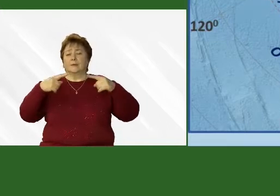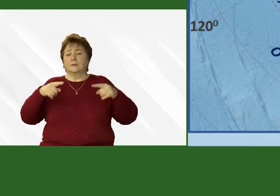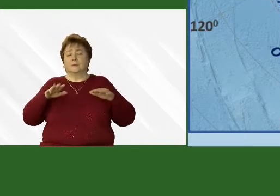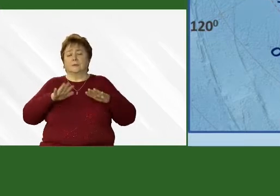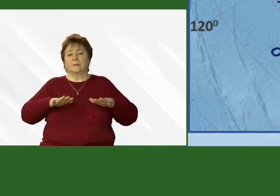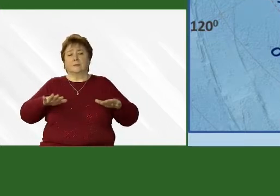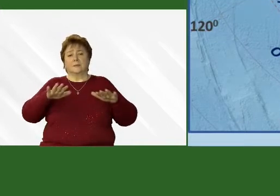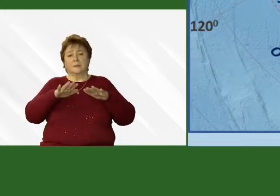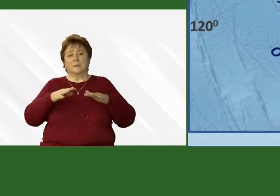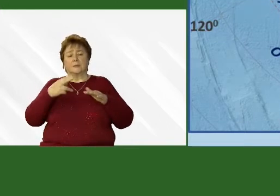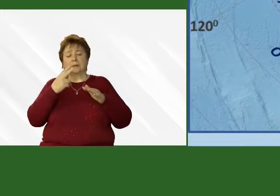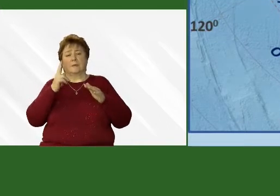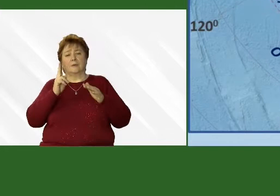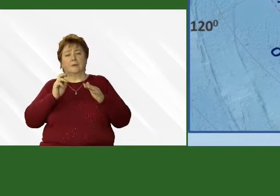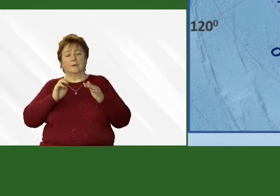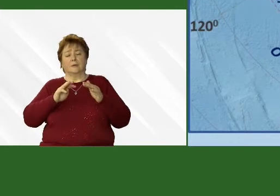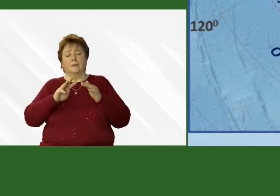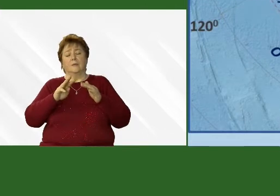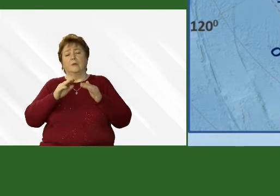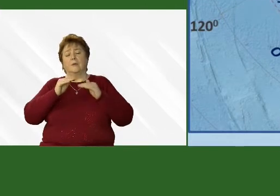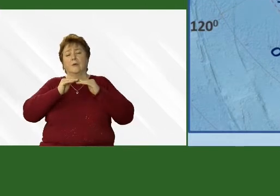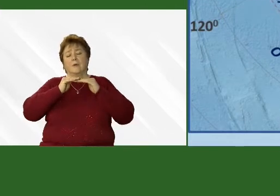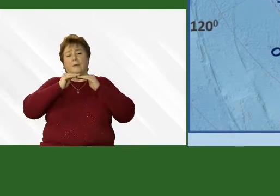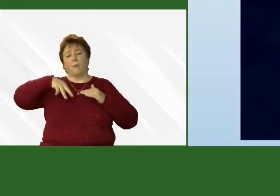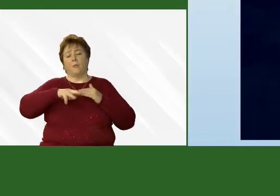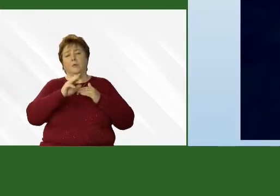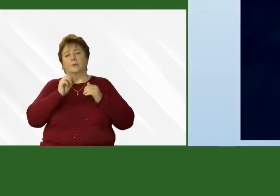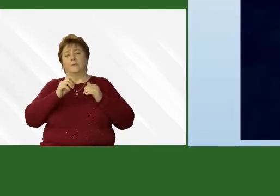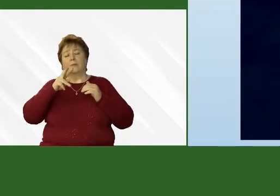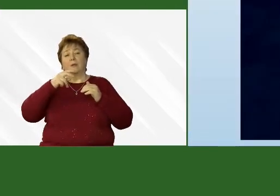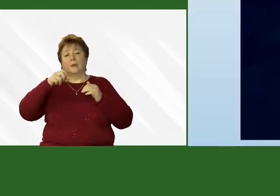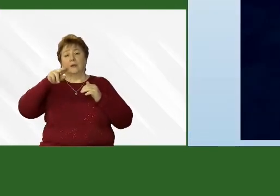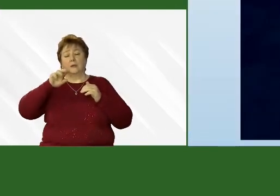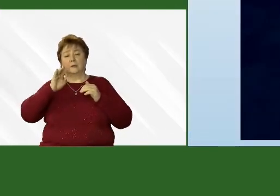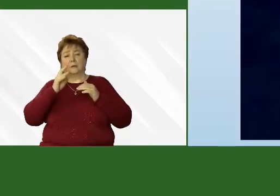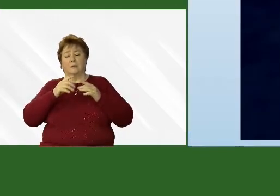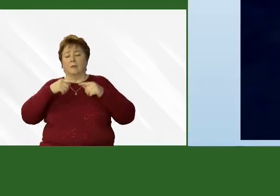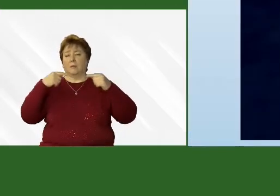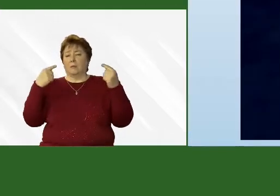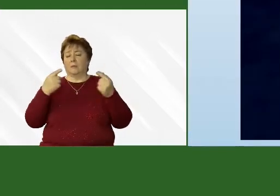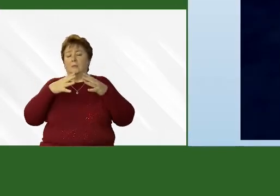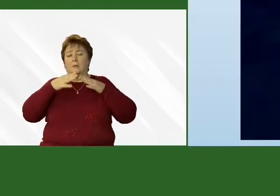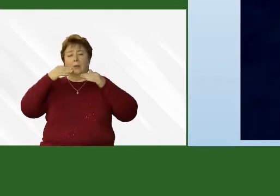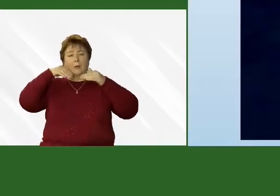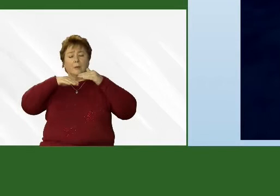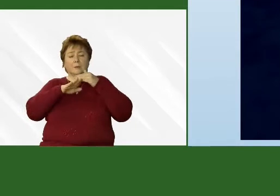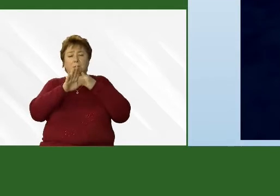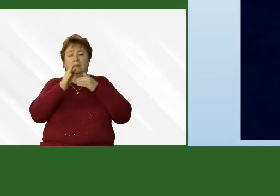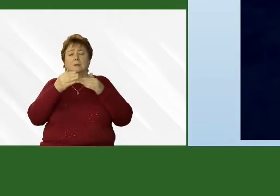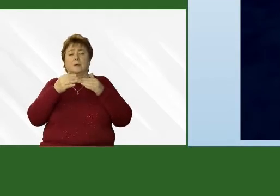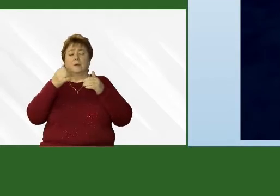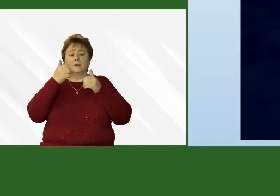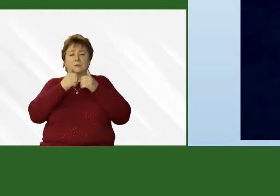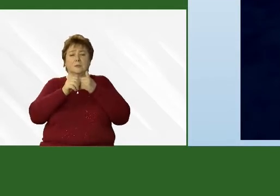районах на 2,5 километра ниже уровня моря. Ледники огромными языками сползают от